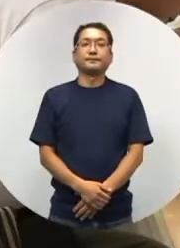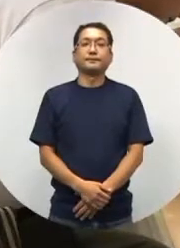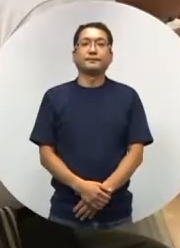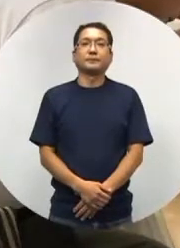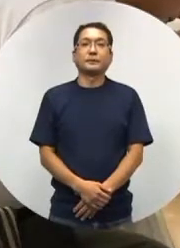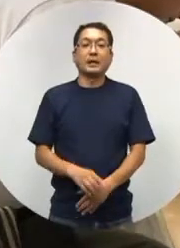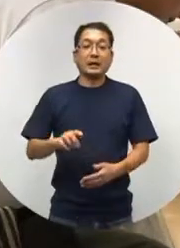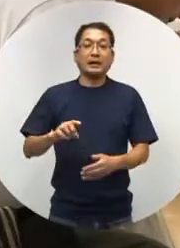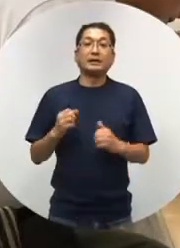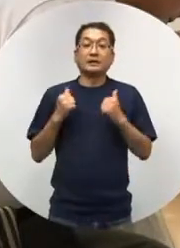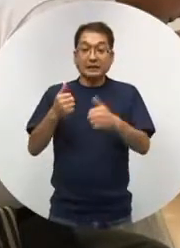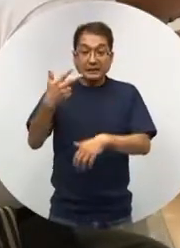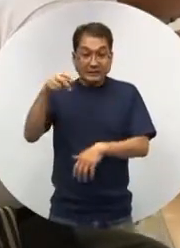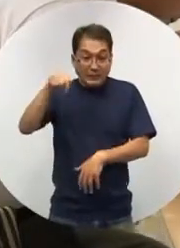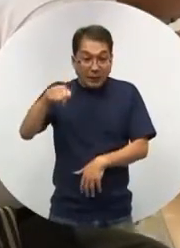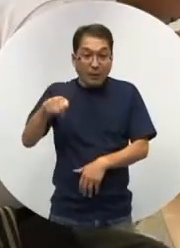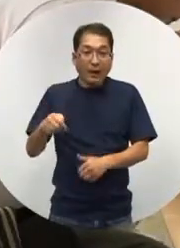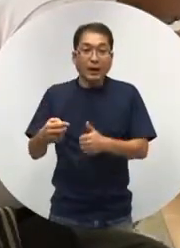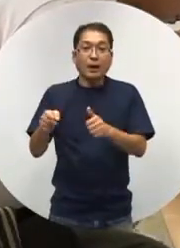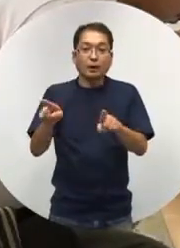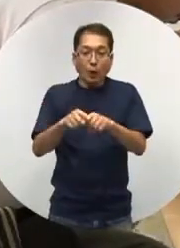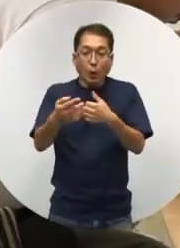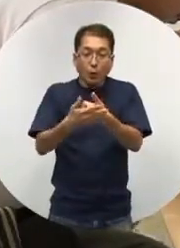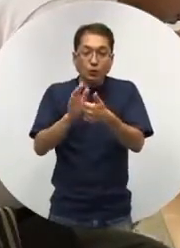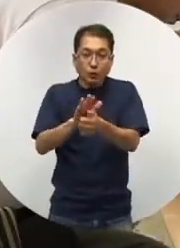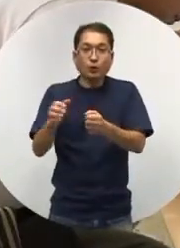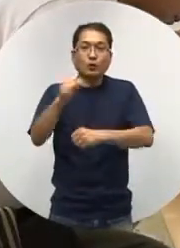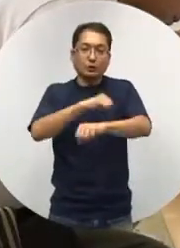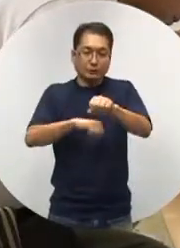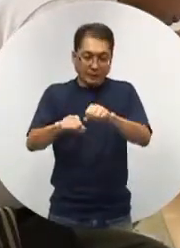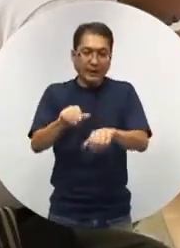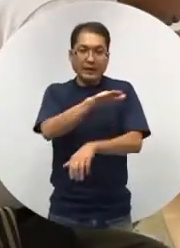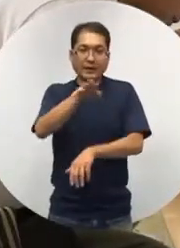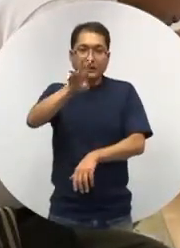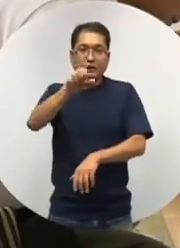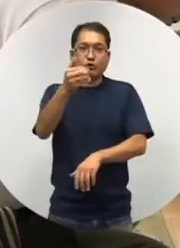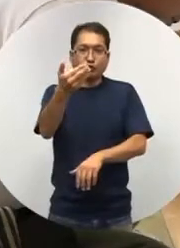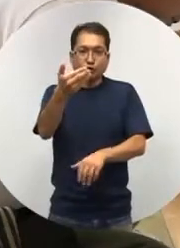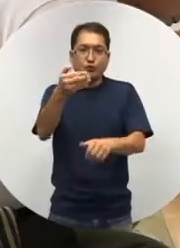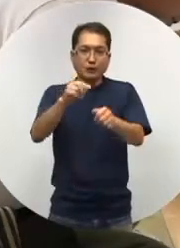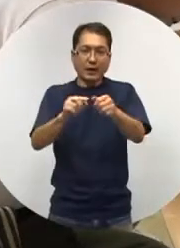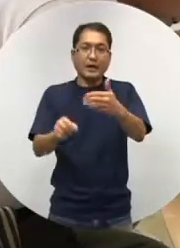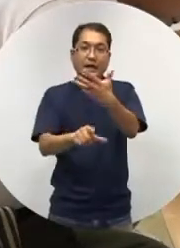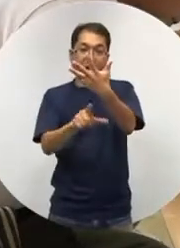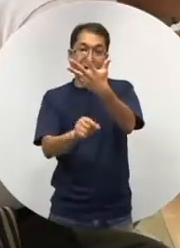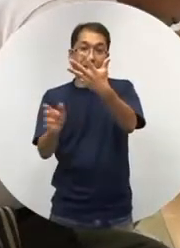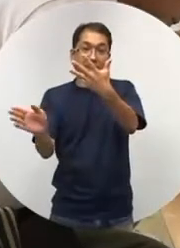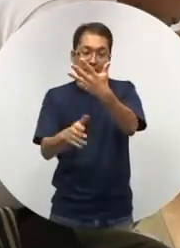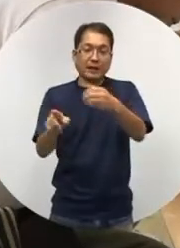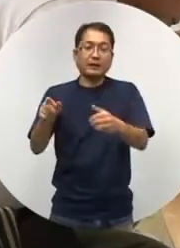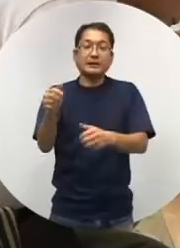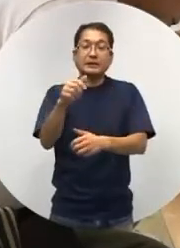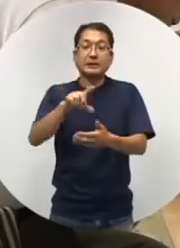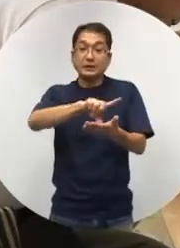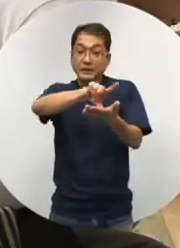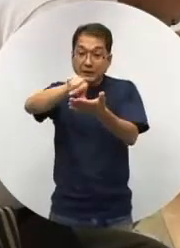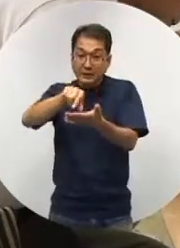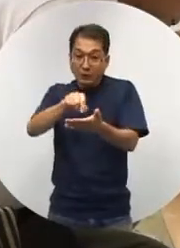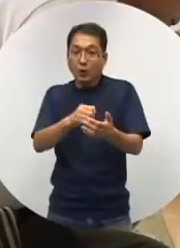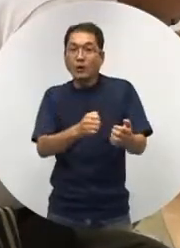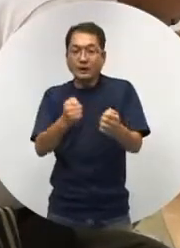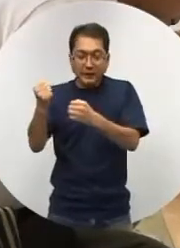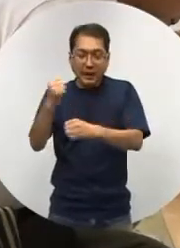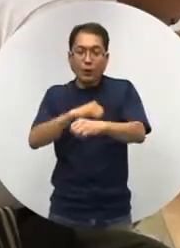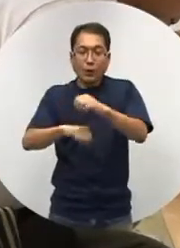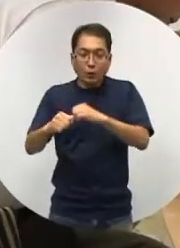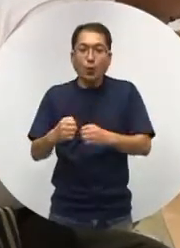茅ヶ崎市では共助の取り組みとして平成29年8月より地域への避難行動要支援者